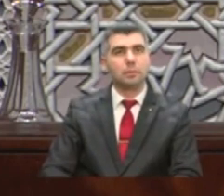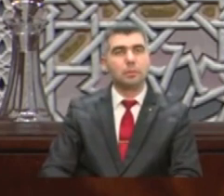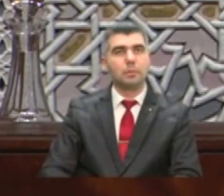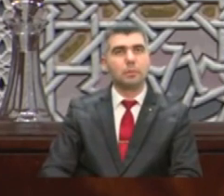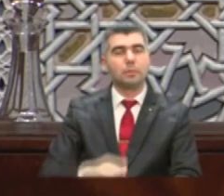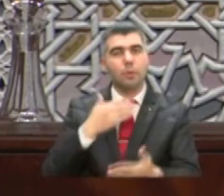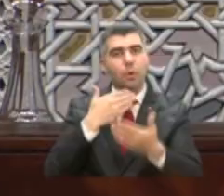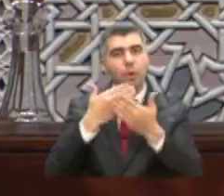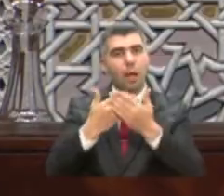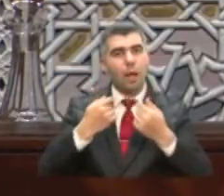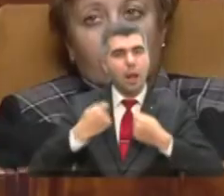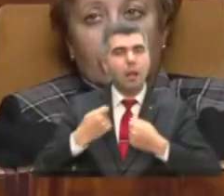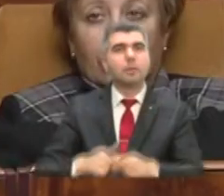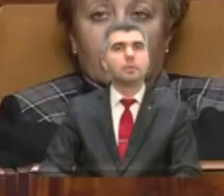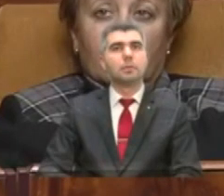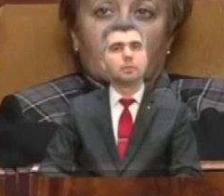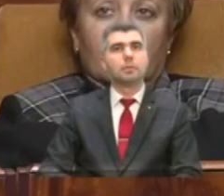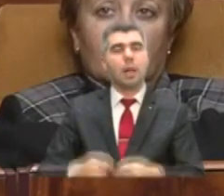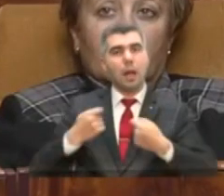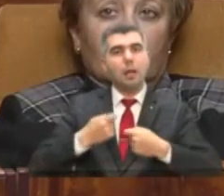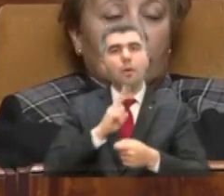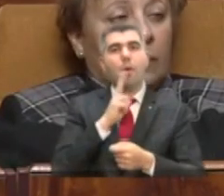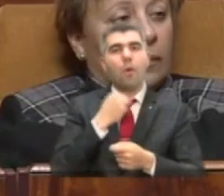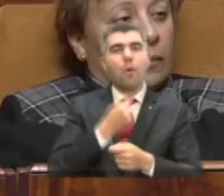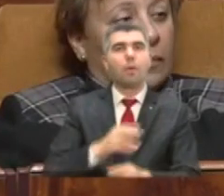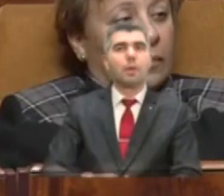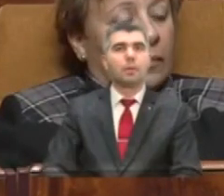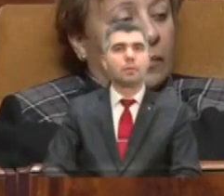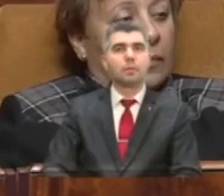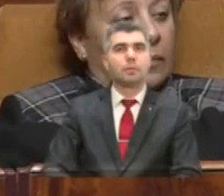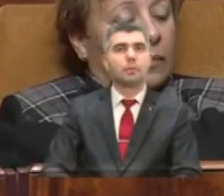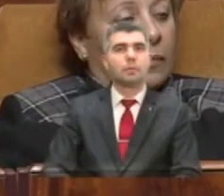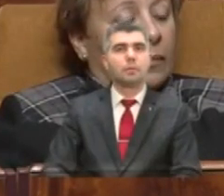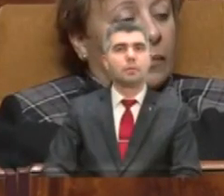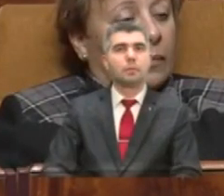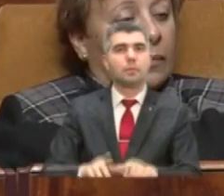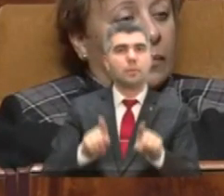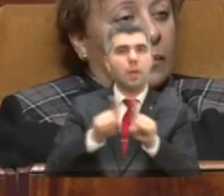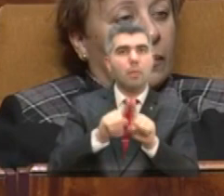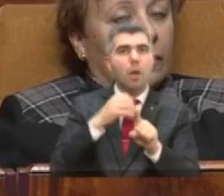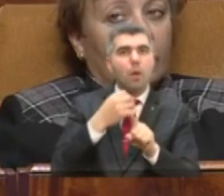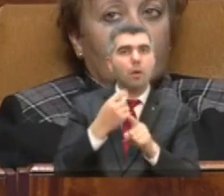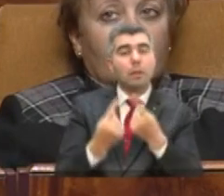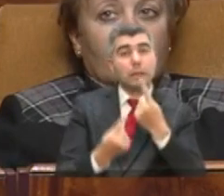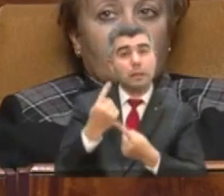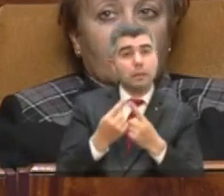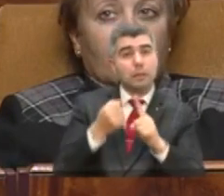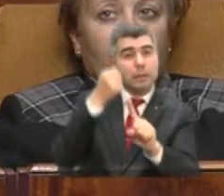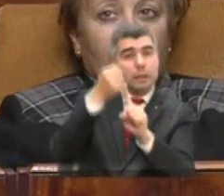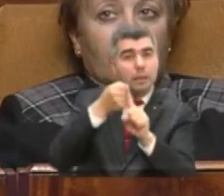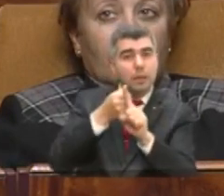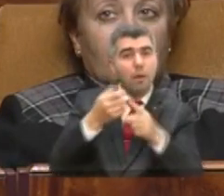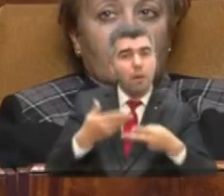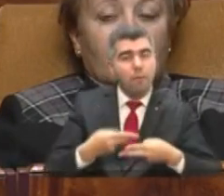شكرا سيد الرئيس. سيد رئيس الحكومة المحترم، أصبح موضوع الهجرة بالمغرب يقتضي إصلاحات شاملة